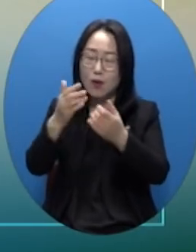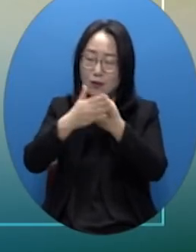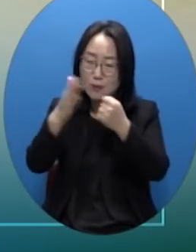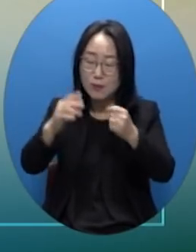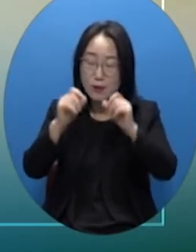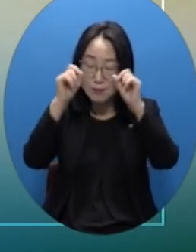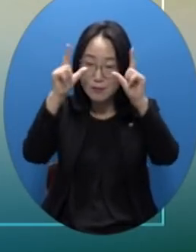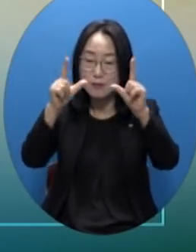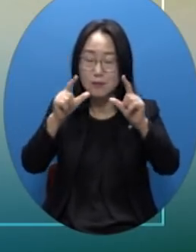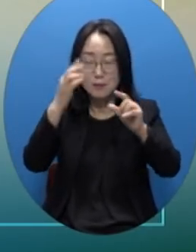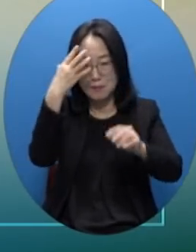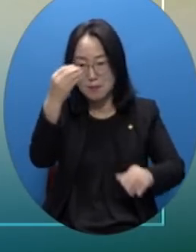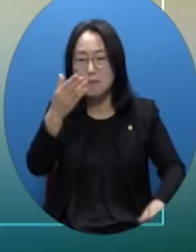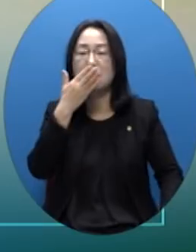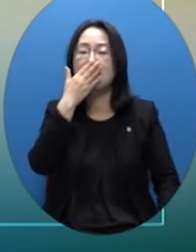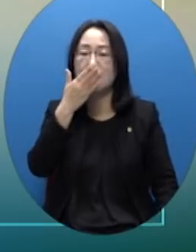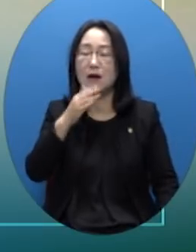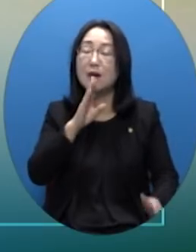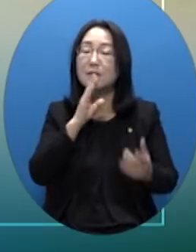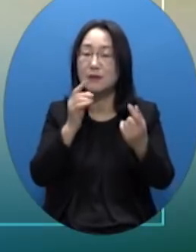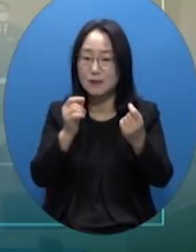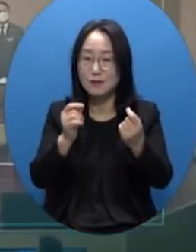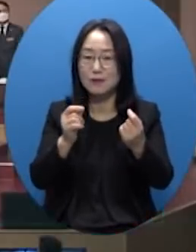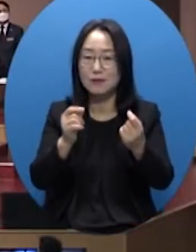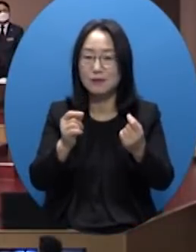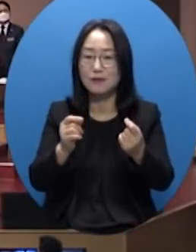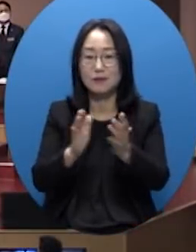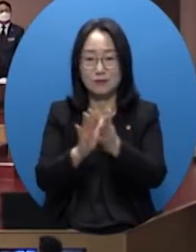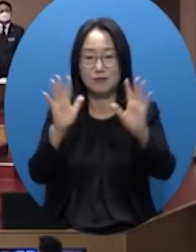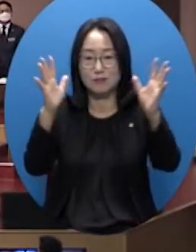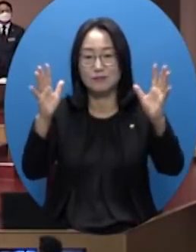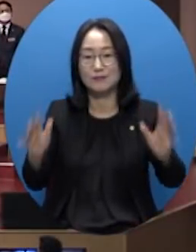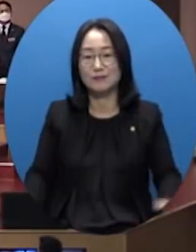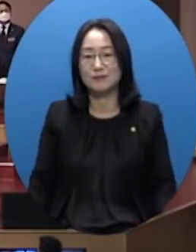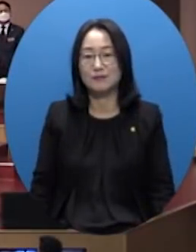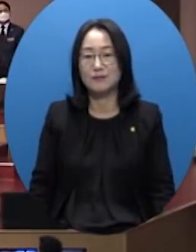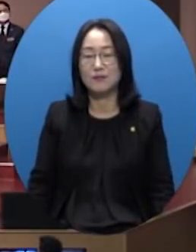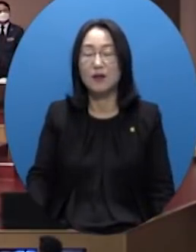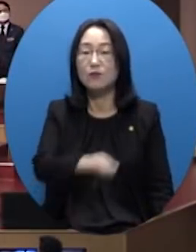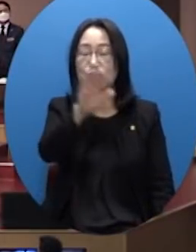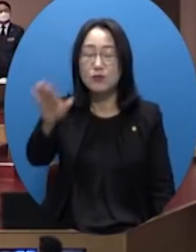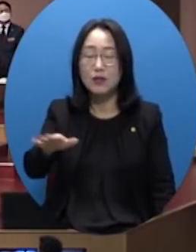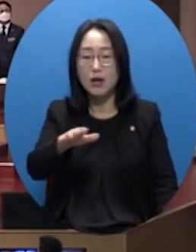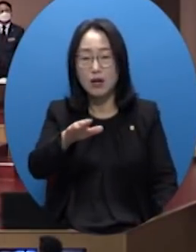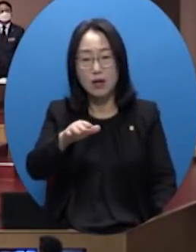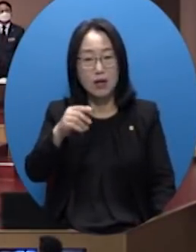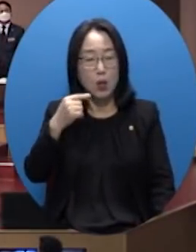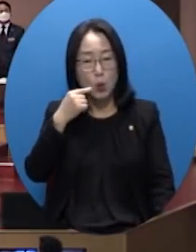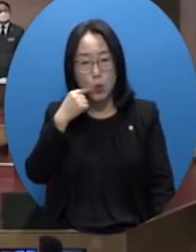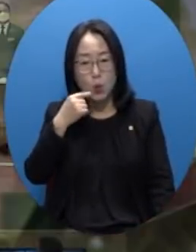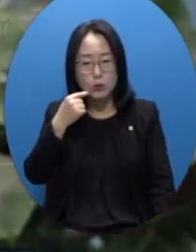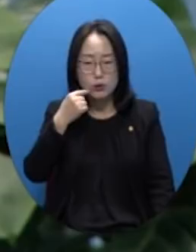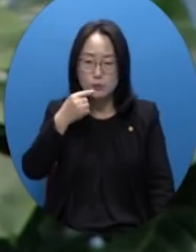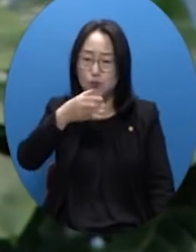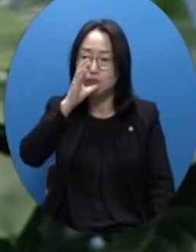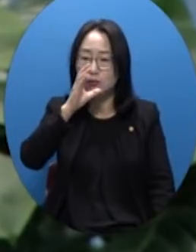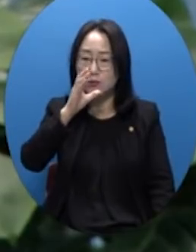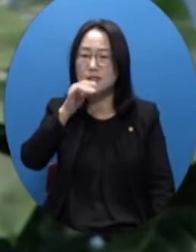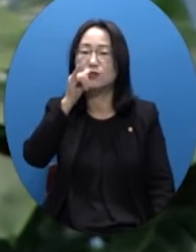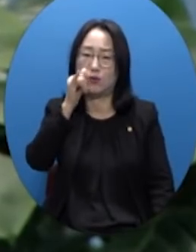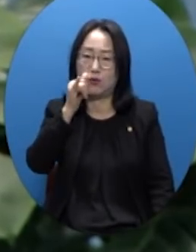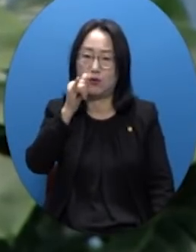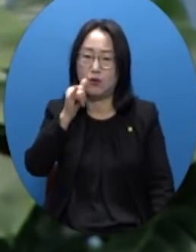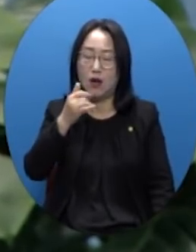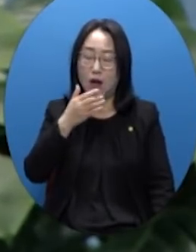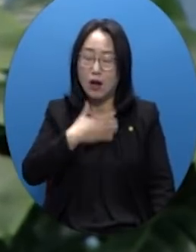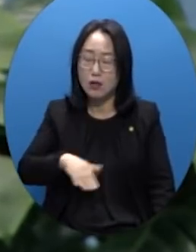있습니다 아메 칼루 야 때때로 우리는 독이 드스 물을 말씀도 있습니다 그래요